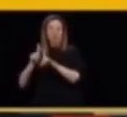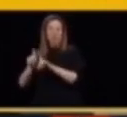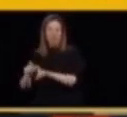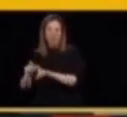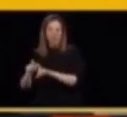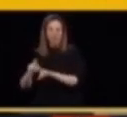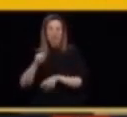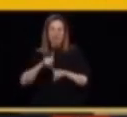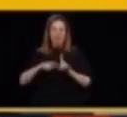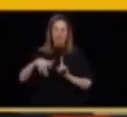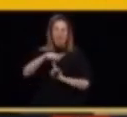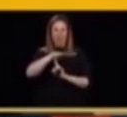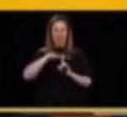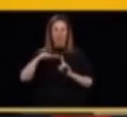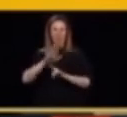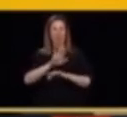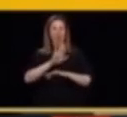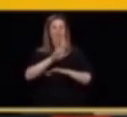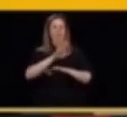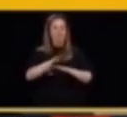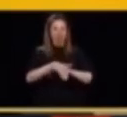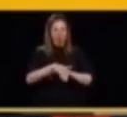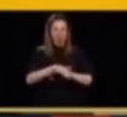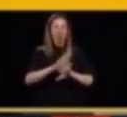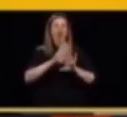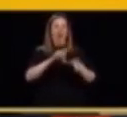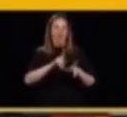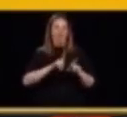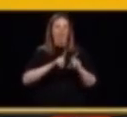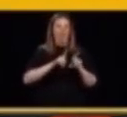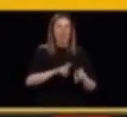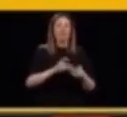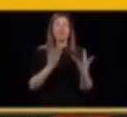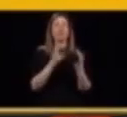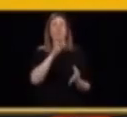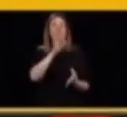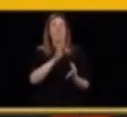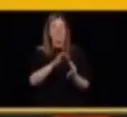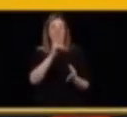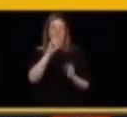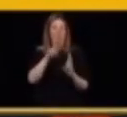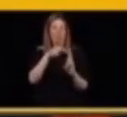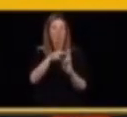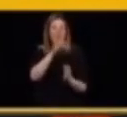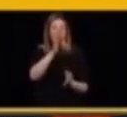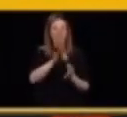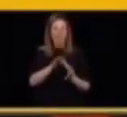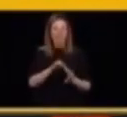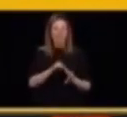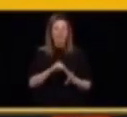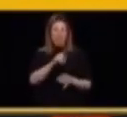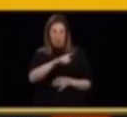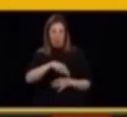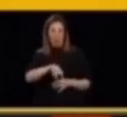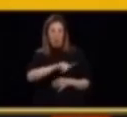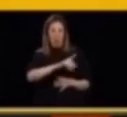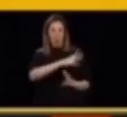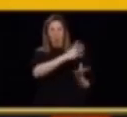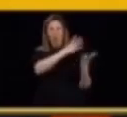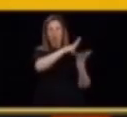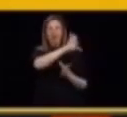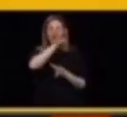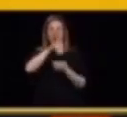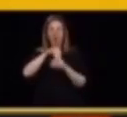certaines situations, il y a eu des mortalités, puis il y a eu des tests post-mortem. C'est arrivé, là, je peux vous dire le chiffre exact, mais c'est sûr que ces personnes-là sont comptées dans nos